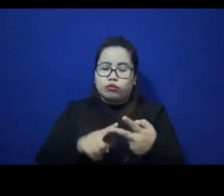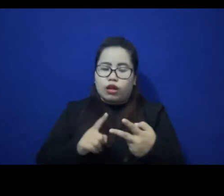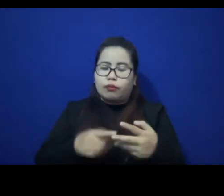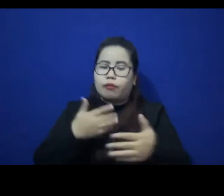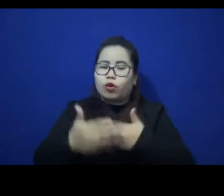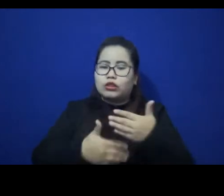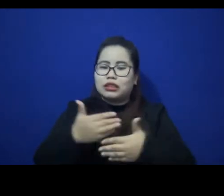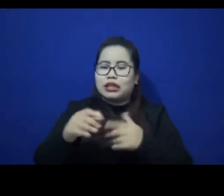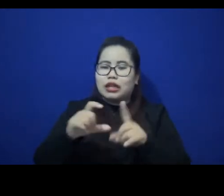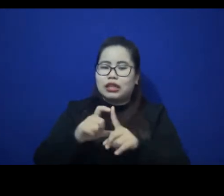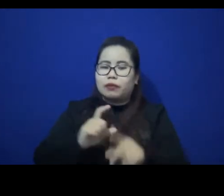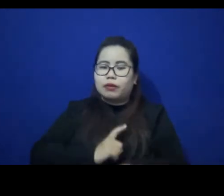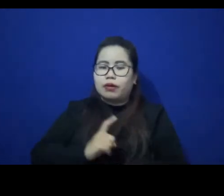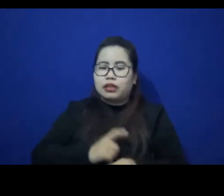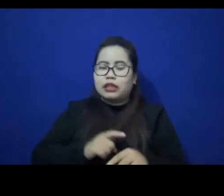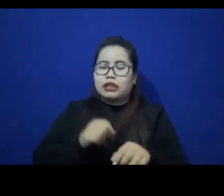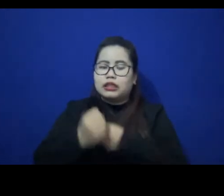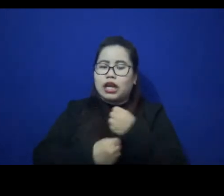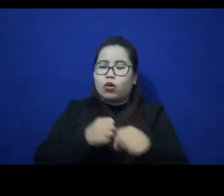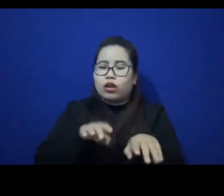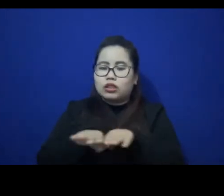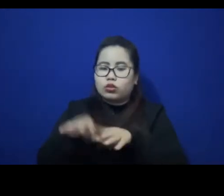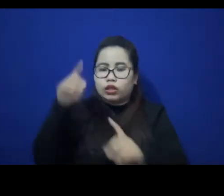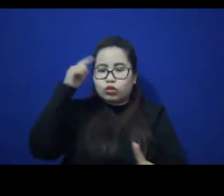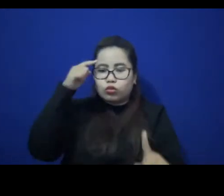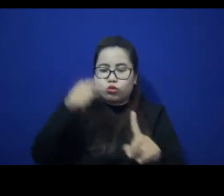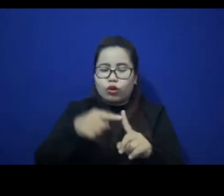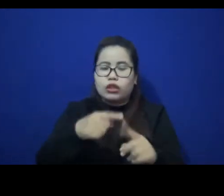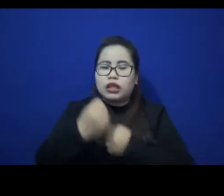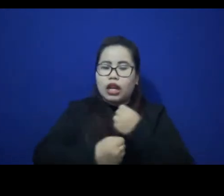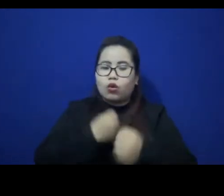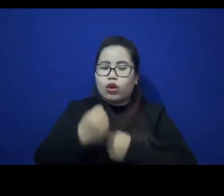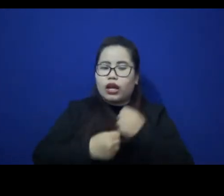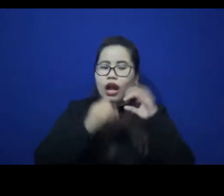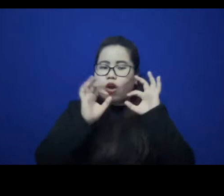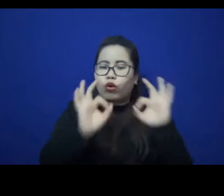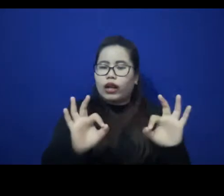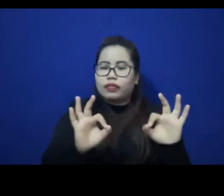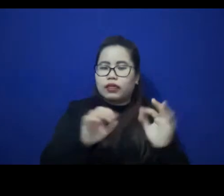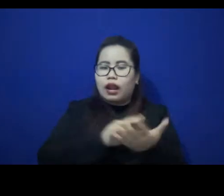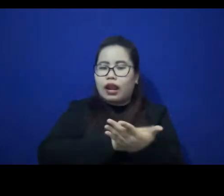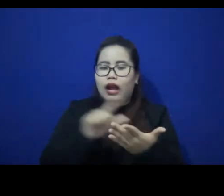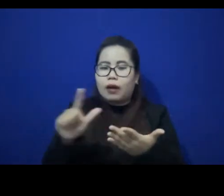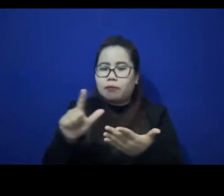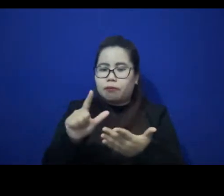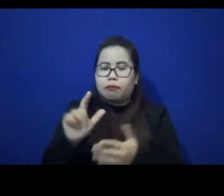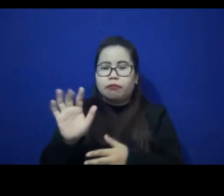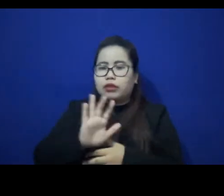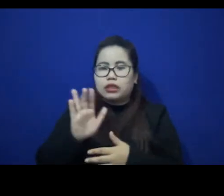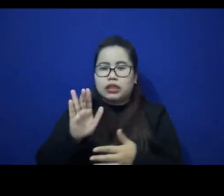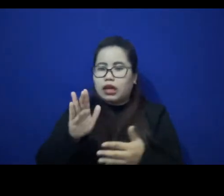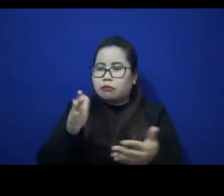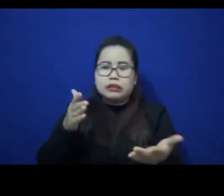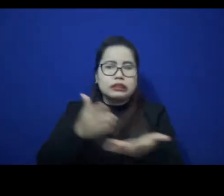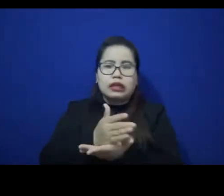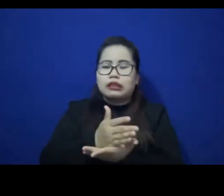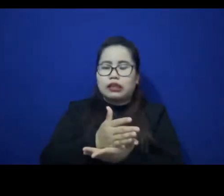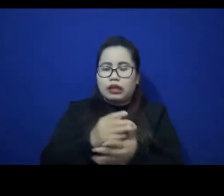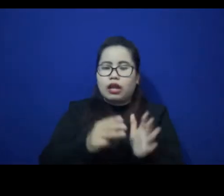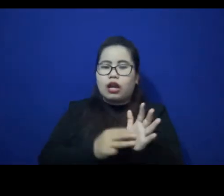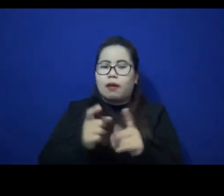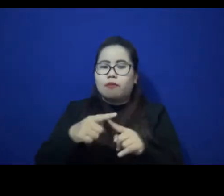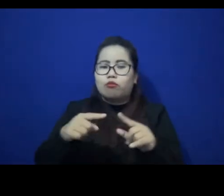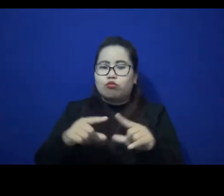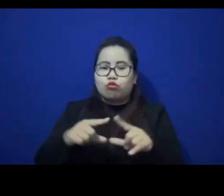dilakukan sesuai dengan tujuannya serta dilakukan secara akurat lengkap tidak menyesatkan mutakhir